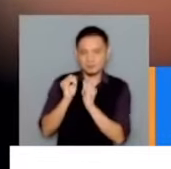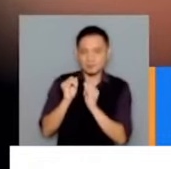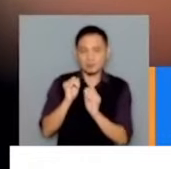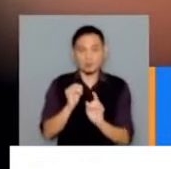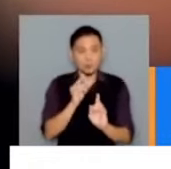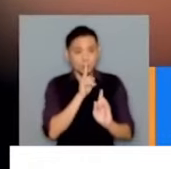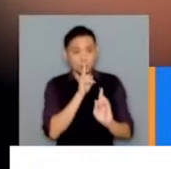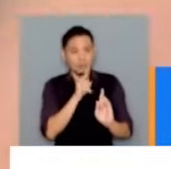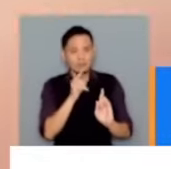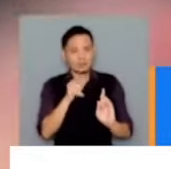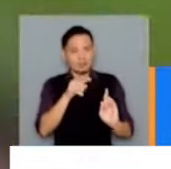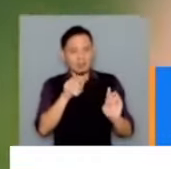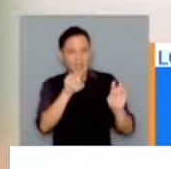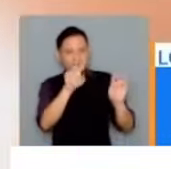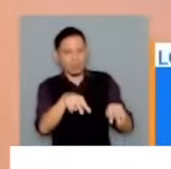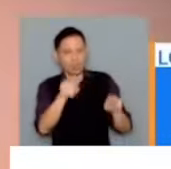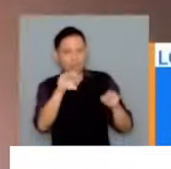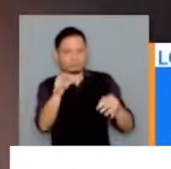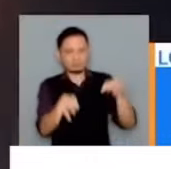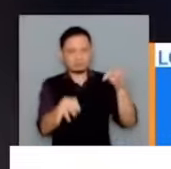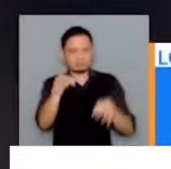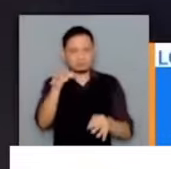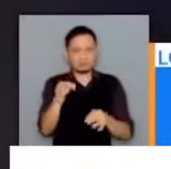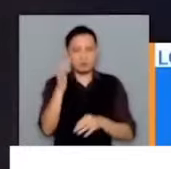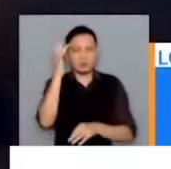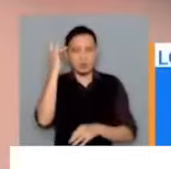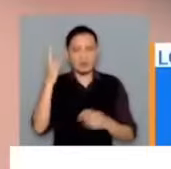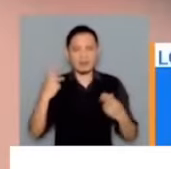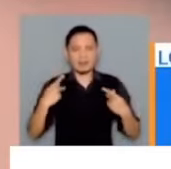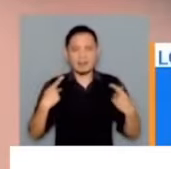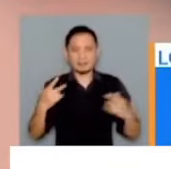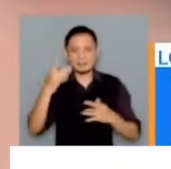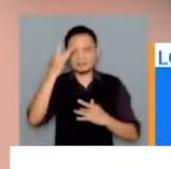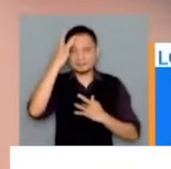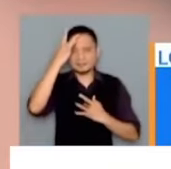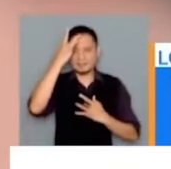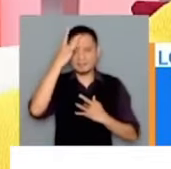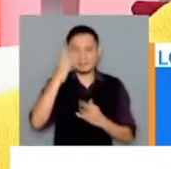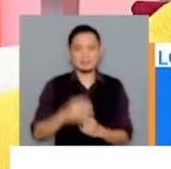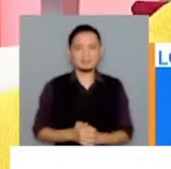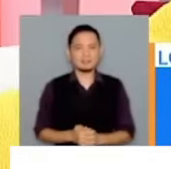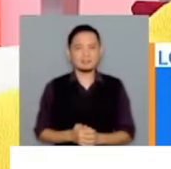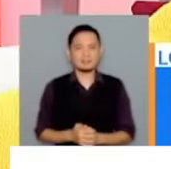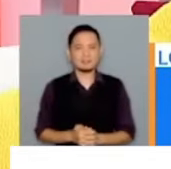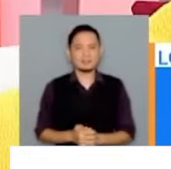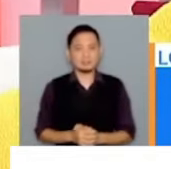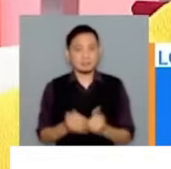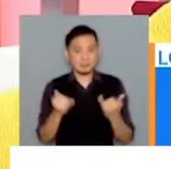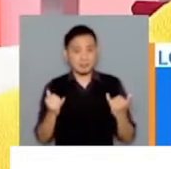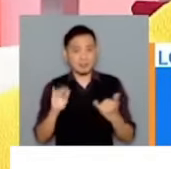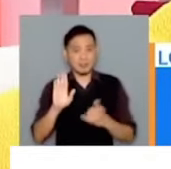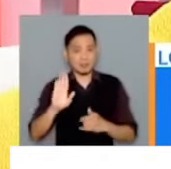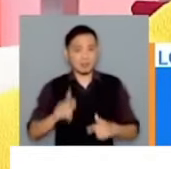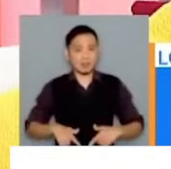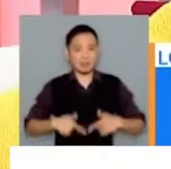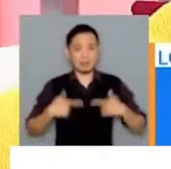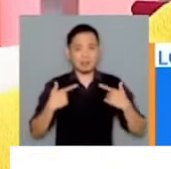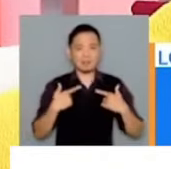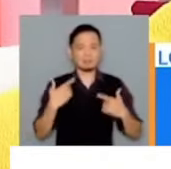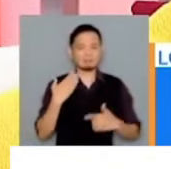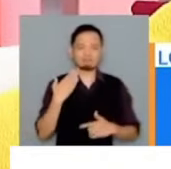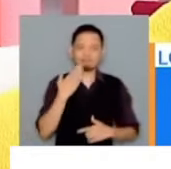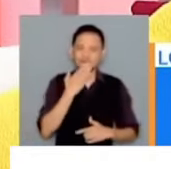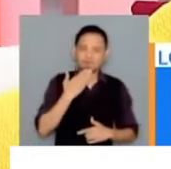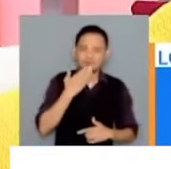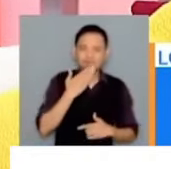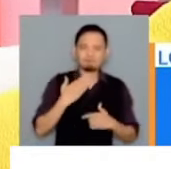dahil si Mark may mabigat na dinadala. At ngayon, masaya na ang kanilang nalalasap na tamis ng kanilang pag-iibigan. Para ikwento ang